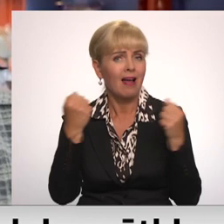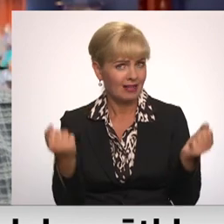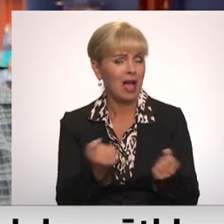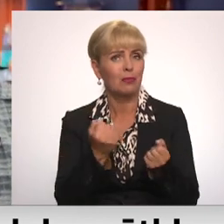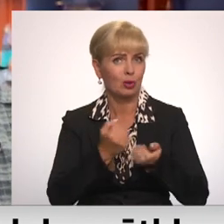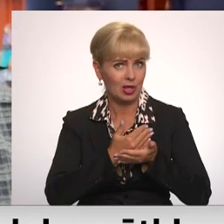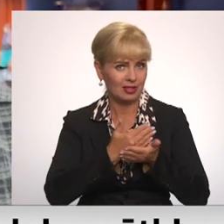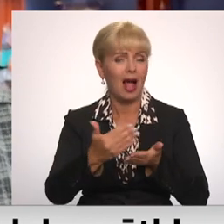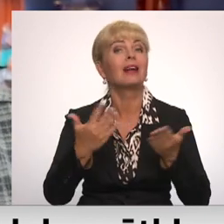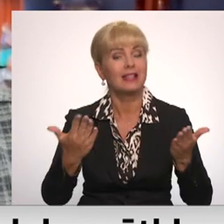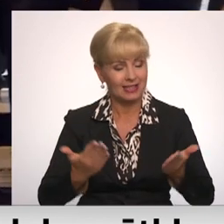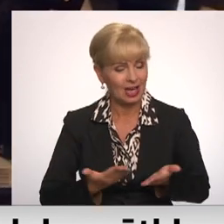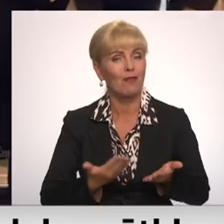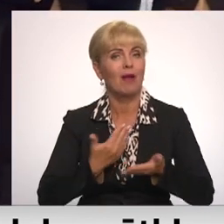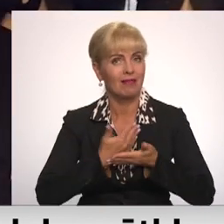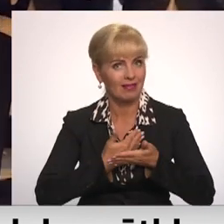tālāk, dzīvot tālāk.